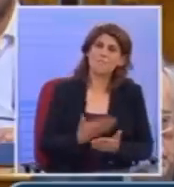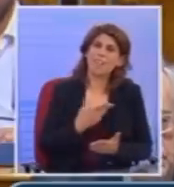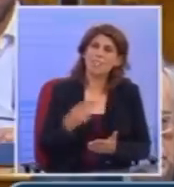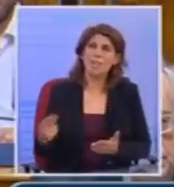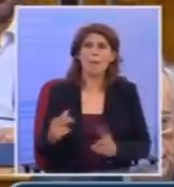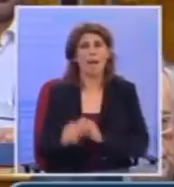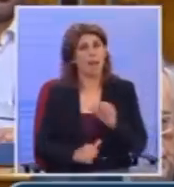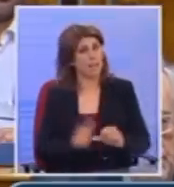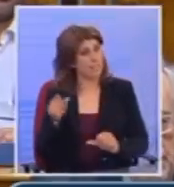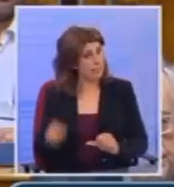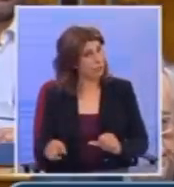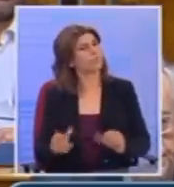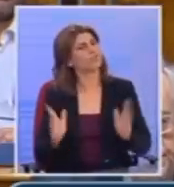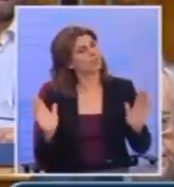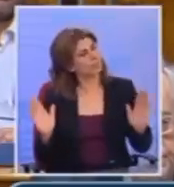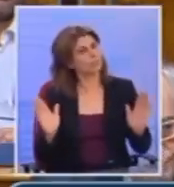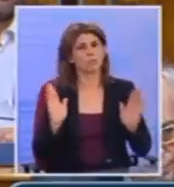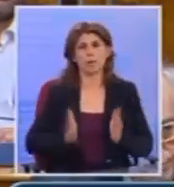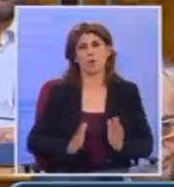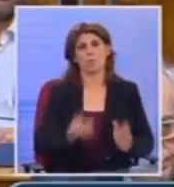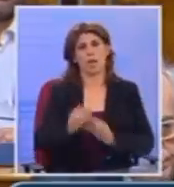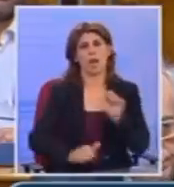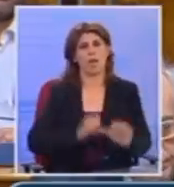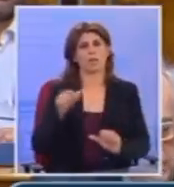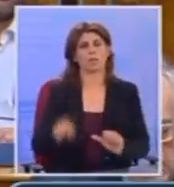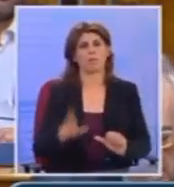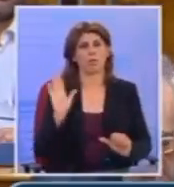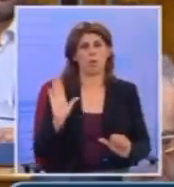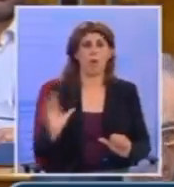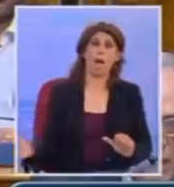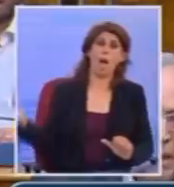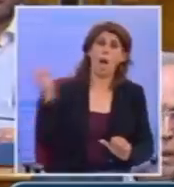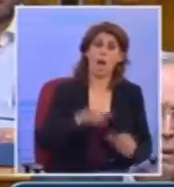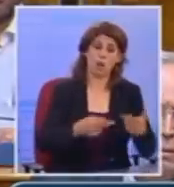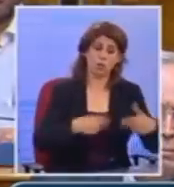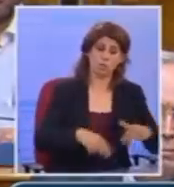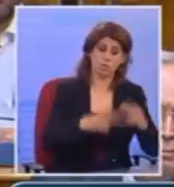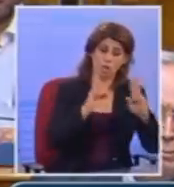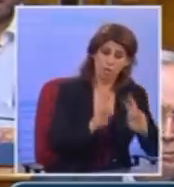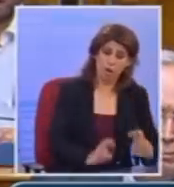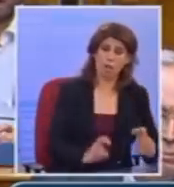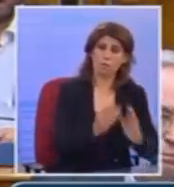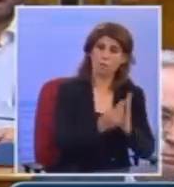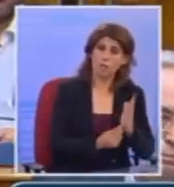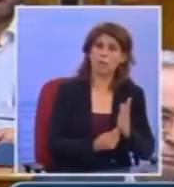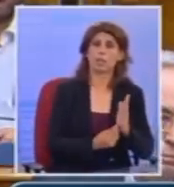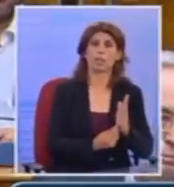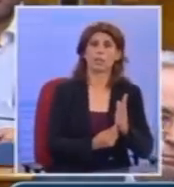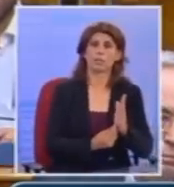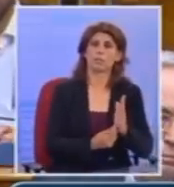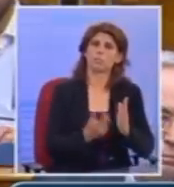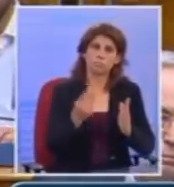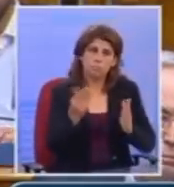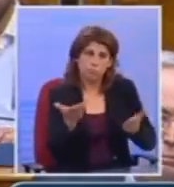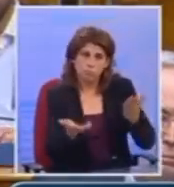μια αλλαγή σε αυτό, να πάμε σε μια αλλαγή σε αυτό. Να υπάρχει ένα άλλο συμβούλιο το οποίο θα ελέγχει, θα κρίνει και θα προκρίνει